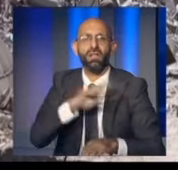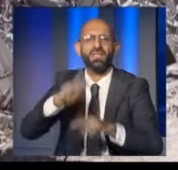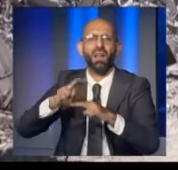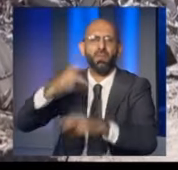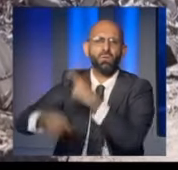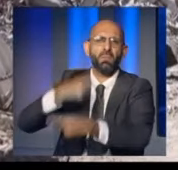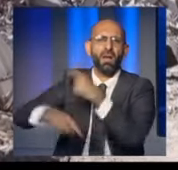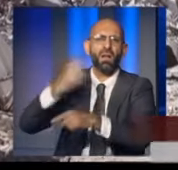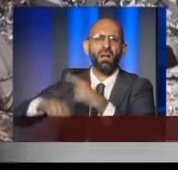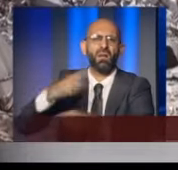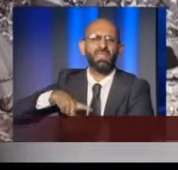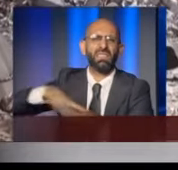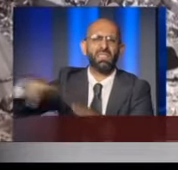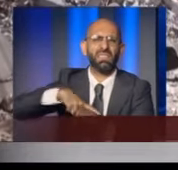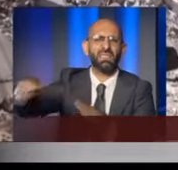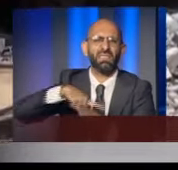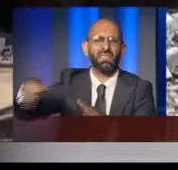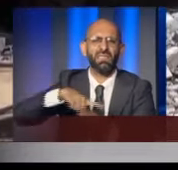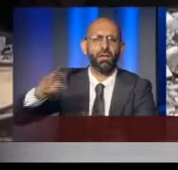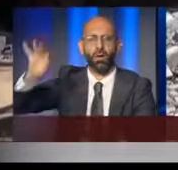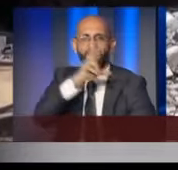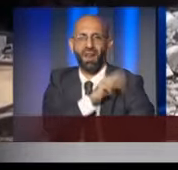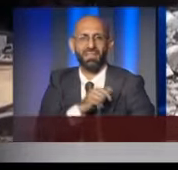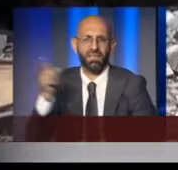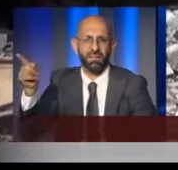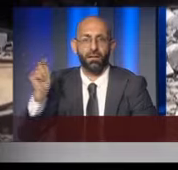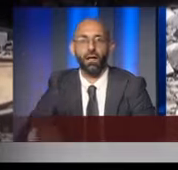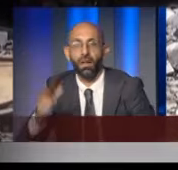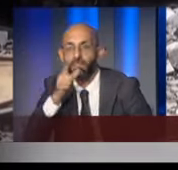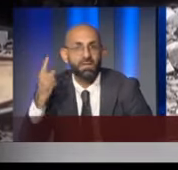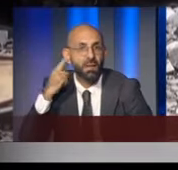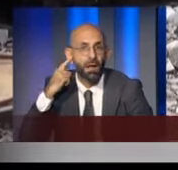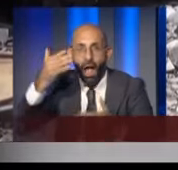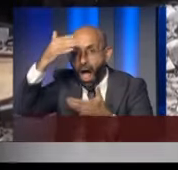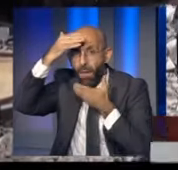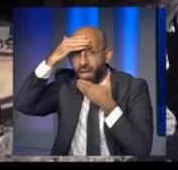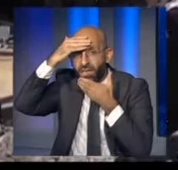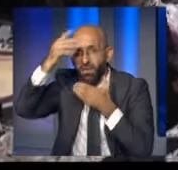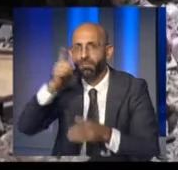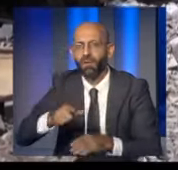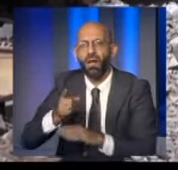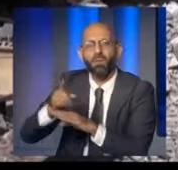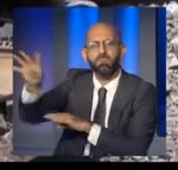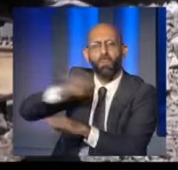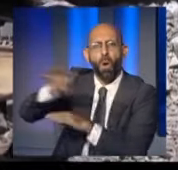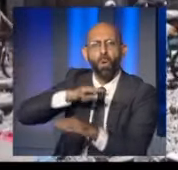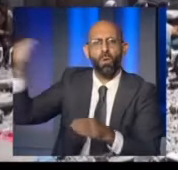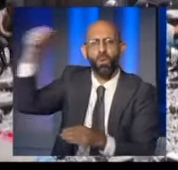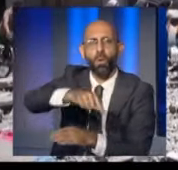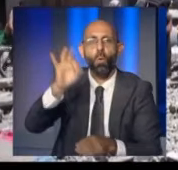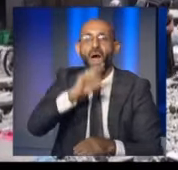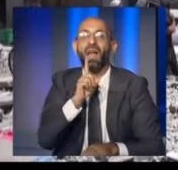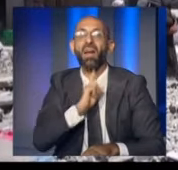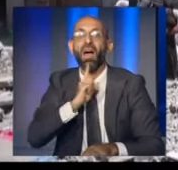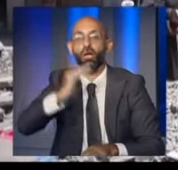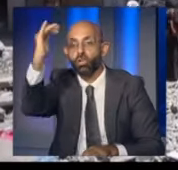رؤوس ساكنيه، يواصل جيش الاحتلال الإسرائيلي عدوانه على قطاع غزة. وكتائب القسام أعلنت أنها قصفت قوات